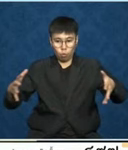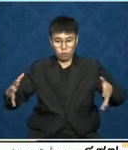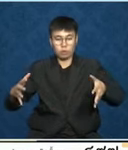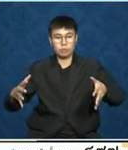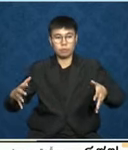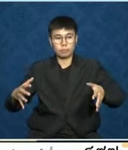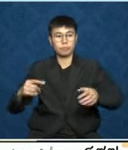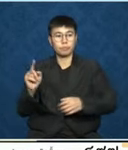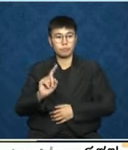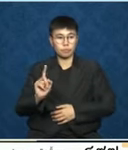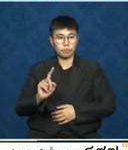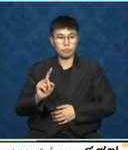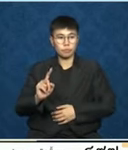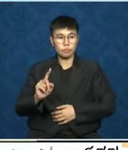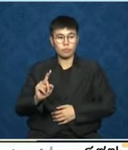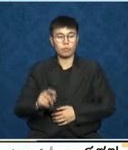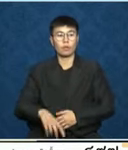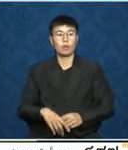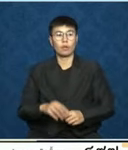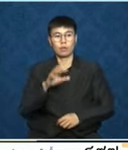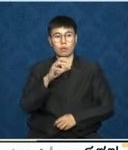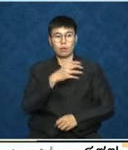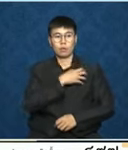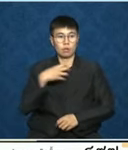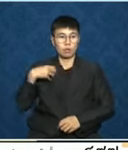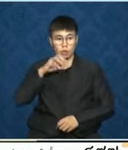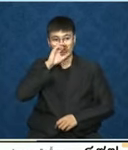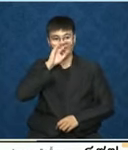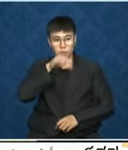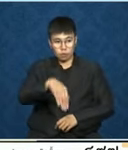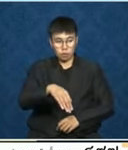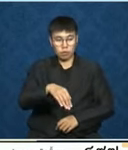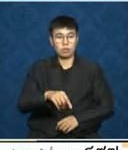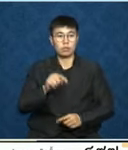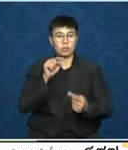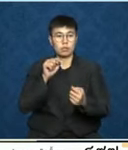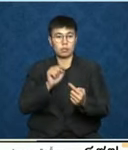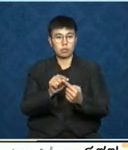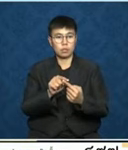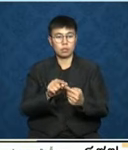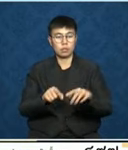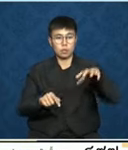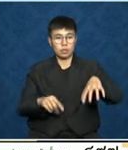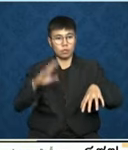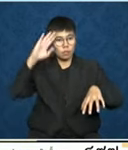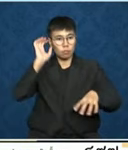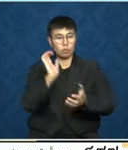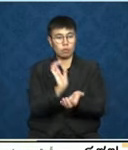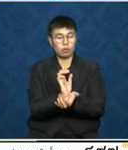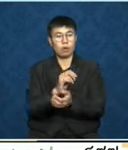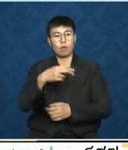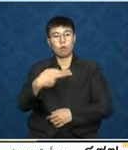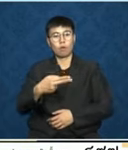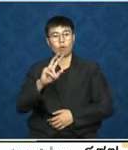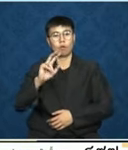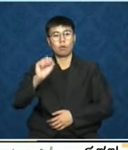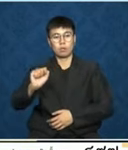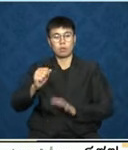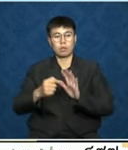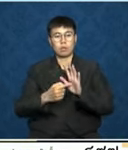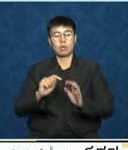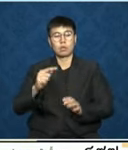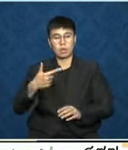โดยเฉพาะอย่างยิ่งช่วงเทศบาลหนองสังไปยังช่วงสถานีตำรวจภูธรเทศบาลหนองสังเส้นทางดังกล่าวเป็น